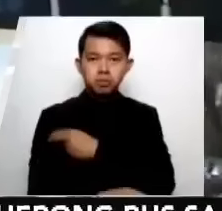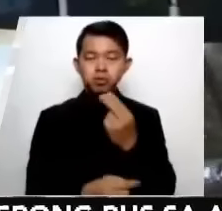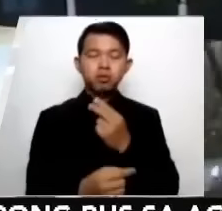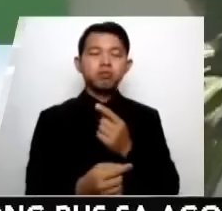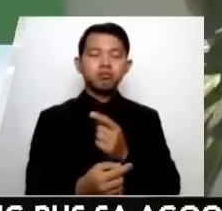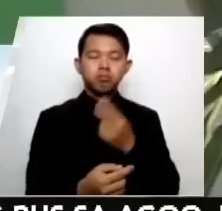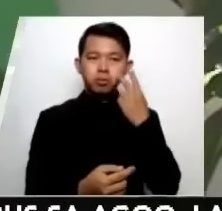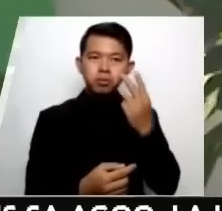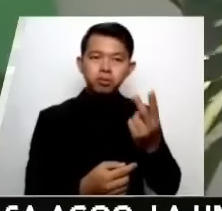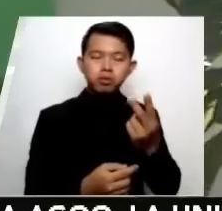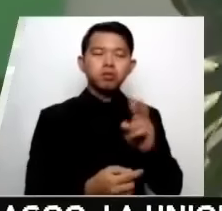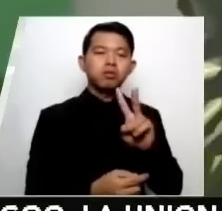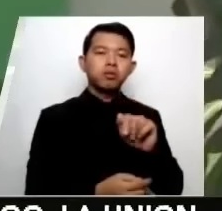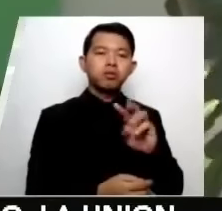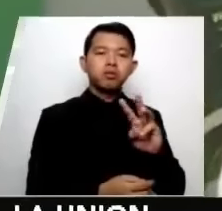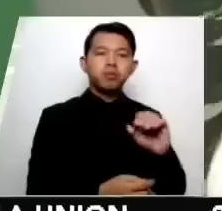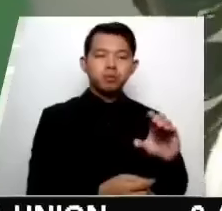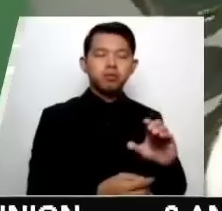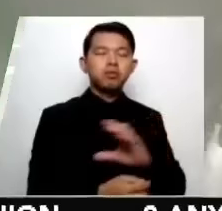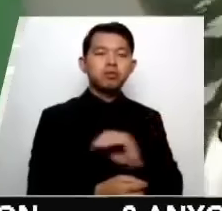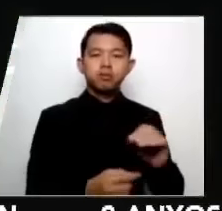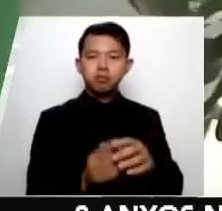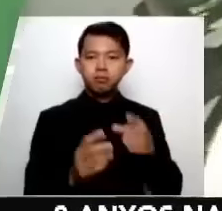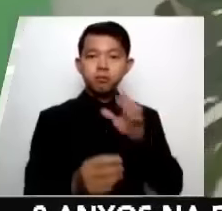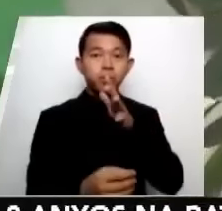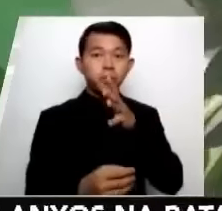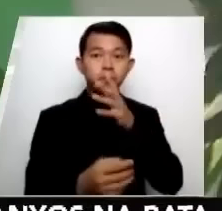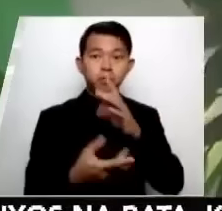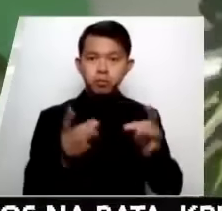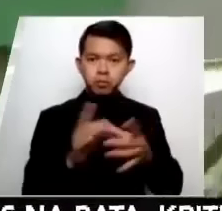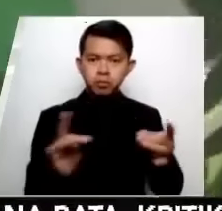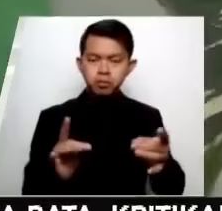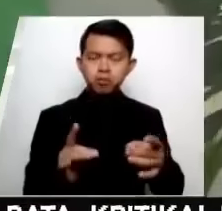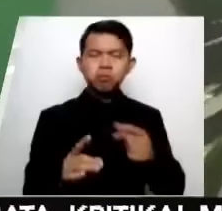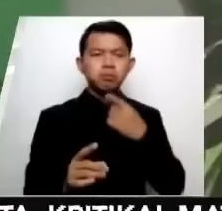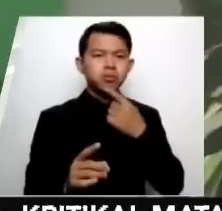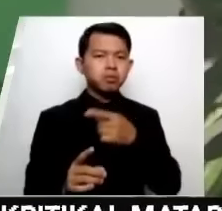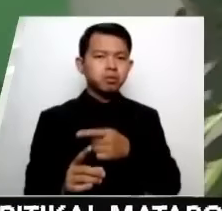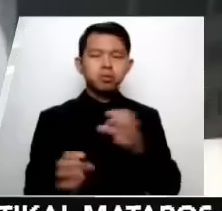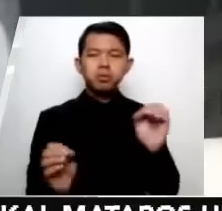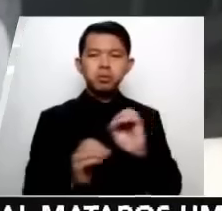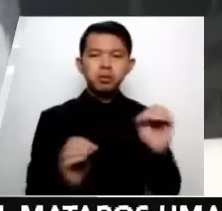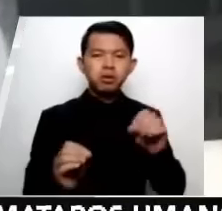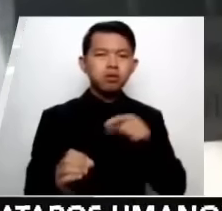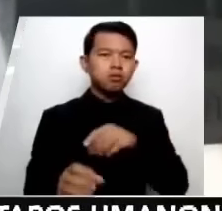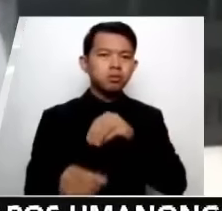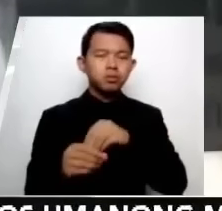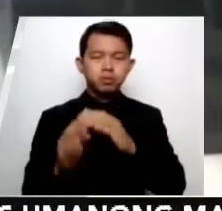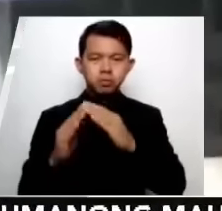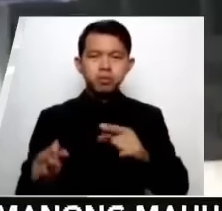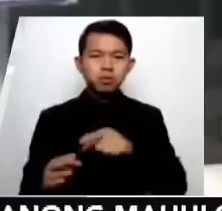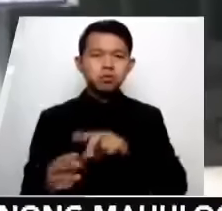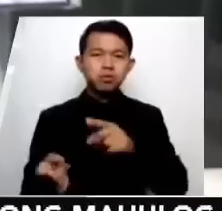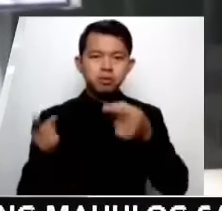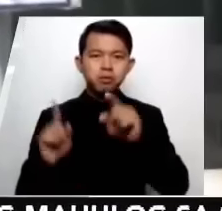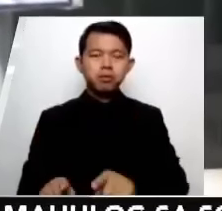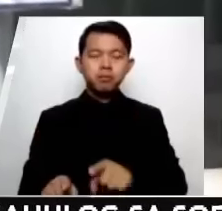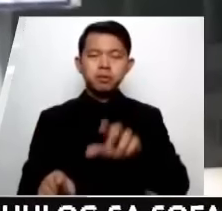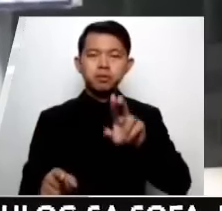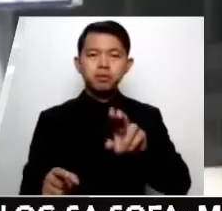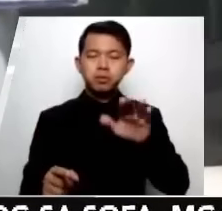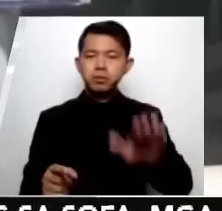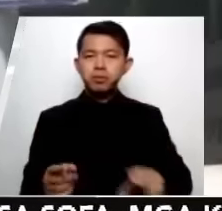ng bata. Sa salaysay ng ina, wala raw siya sa bahay nang mahulog umano sa sofa ang anak. Tumawag lang daw sa kanya ang kinakasama